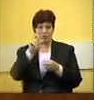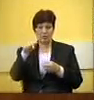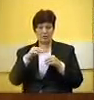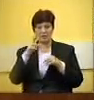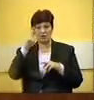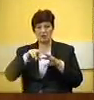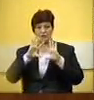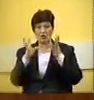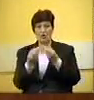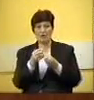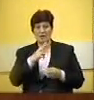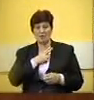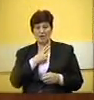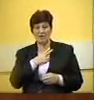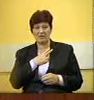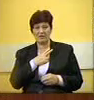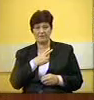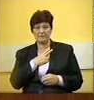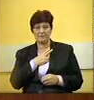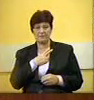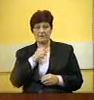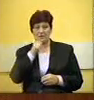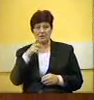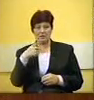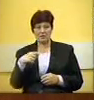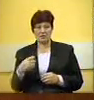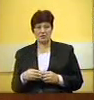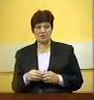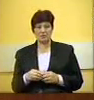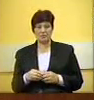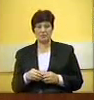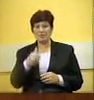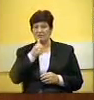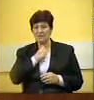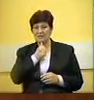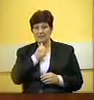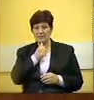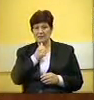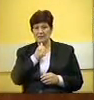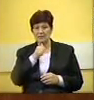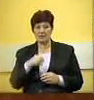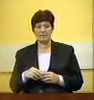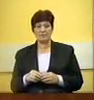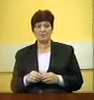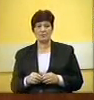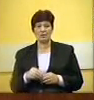rešavanje kompletne i imovine i, da kažem, finansiranja i